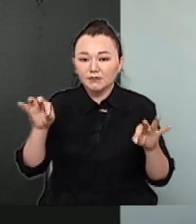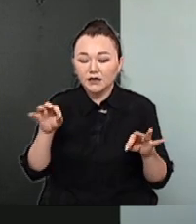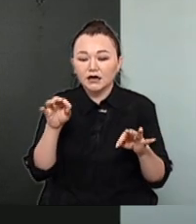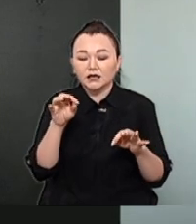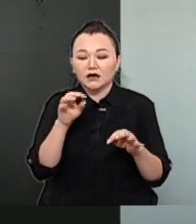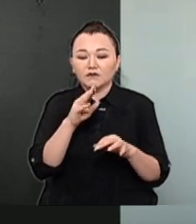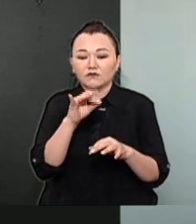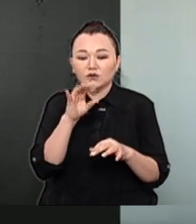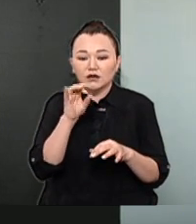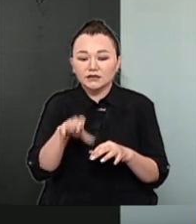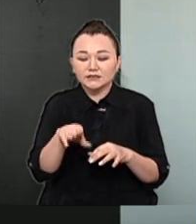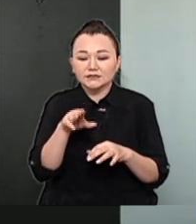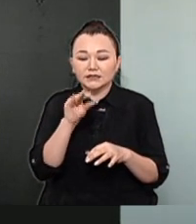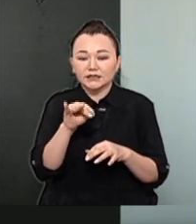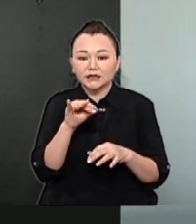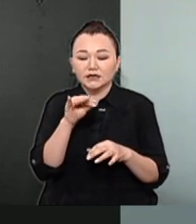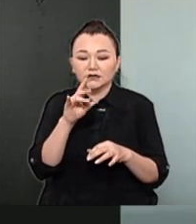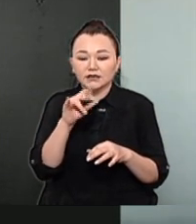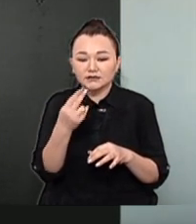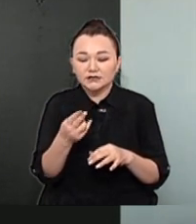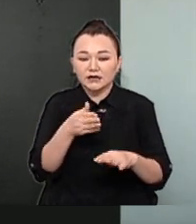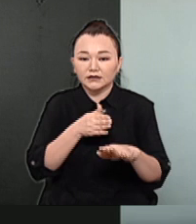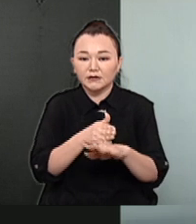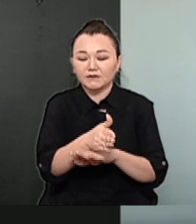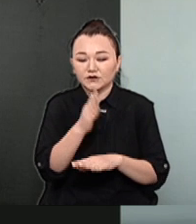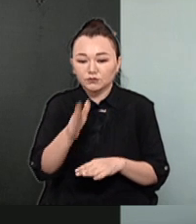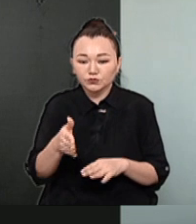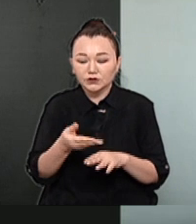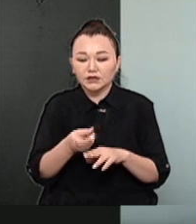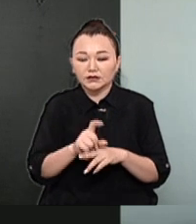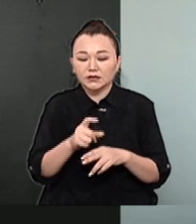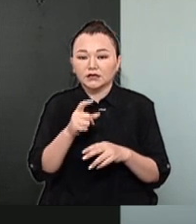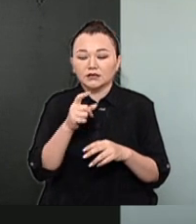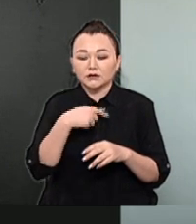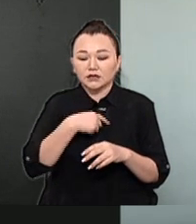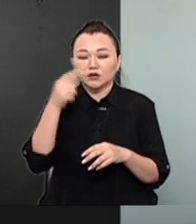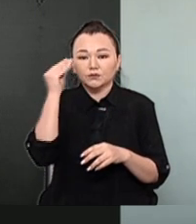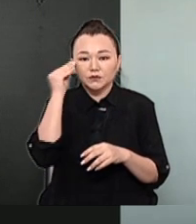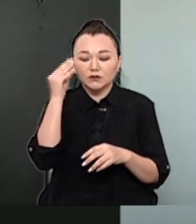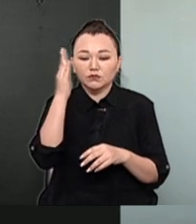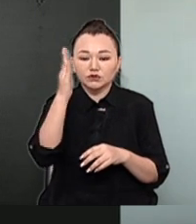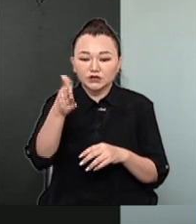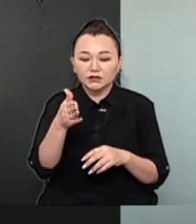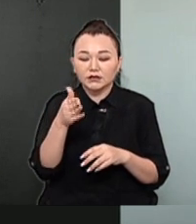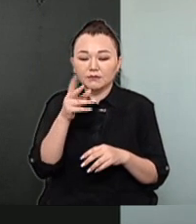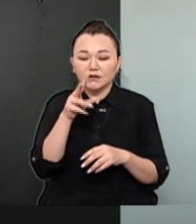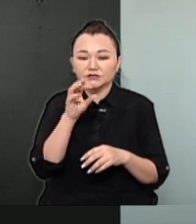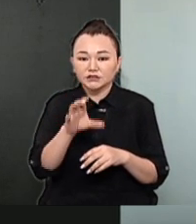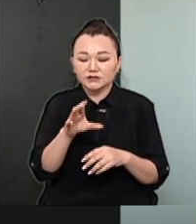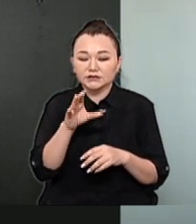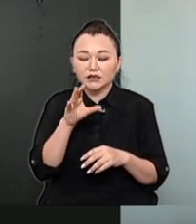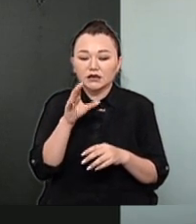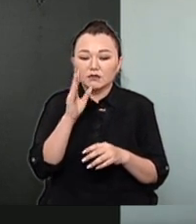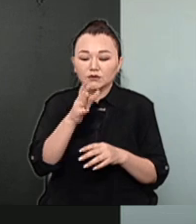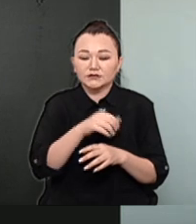демократиялық, плюралистік және ұлттық бағытта болады. Міне осы ең негізгі менің ойымша болашақтағы мәжілістің алдында